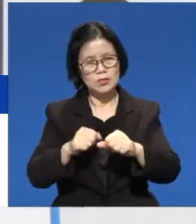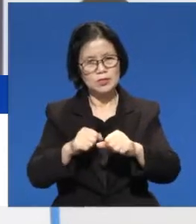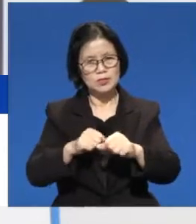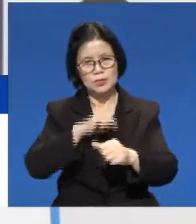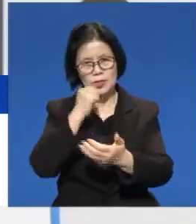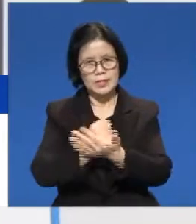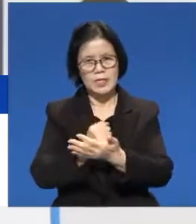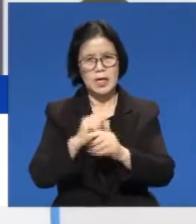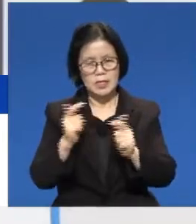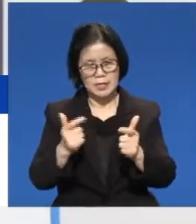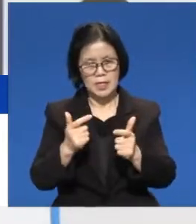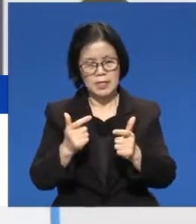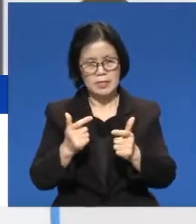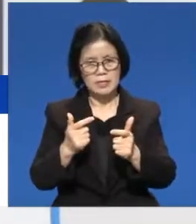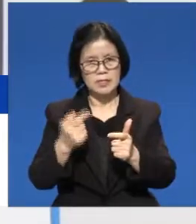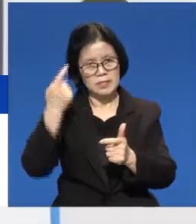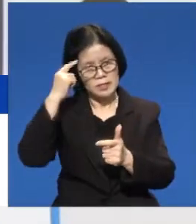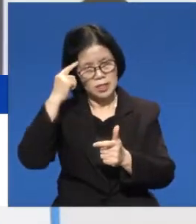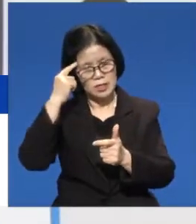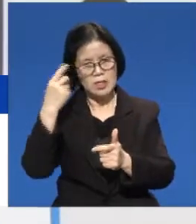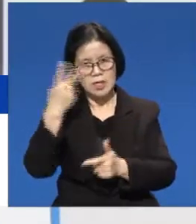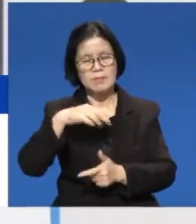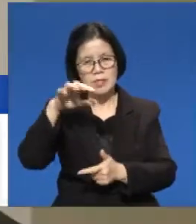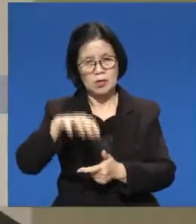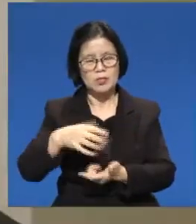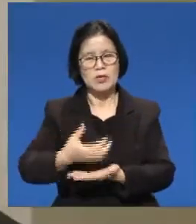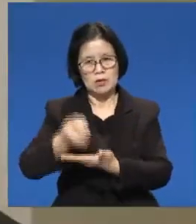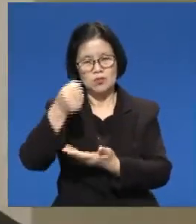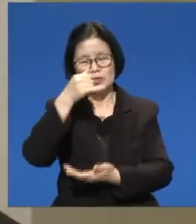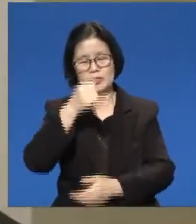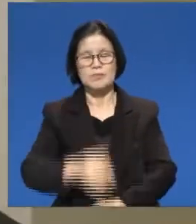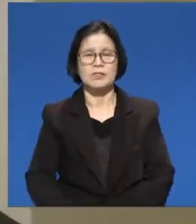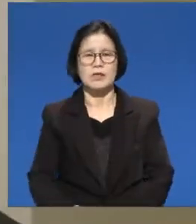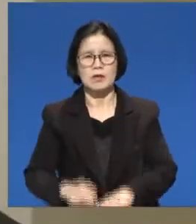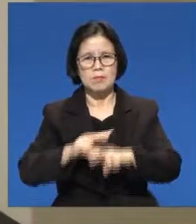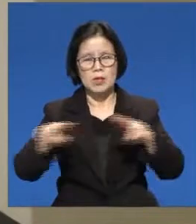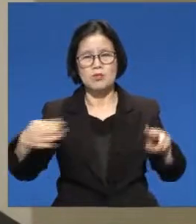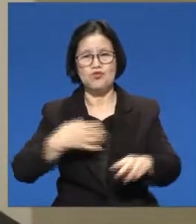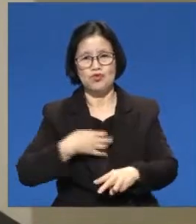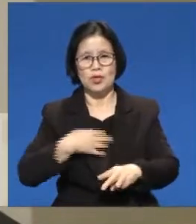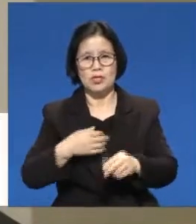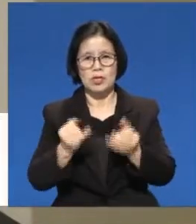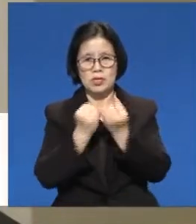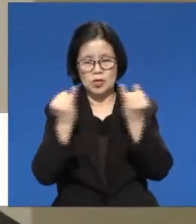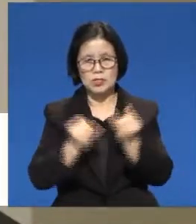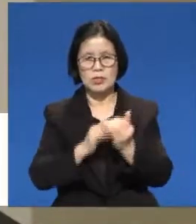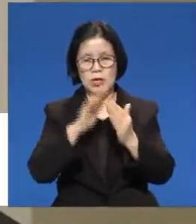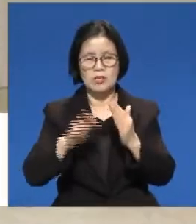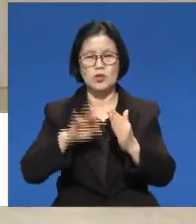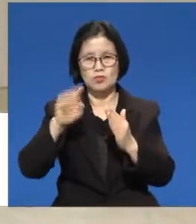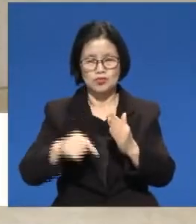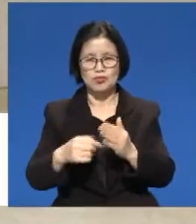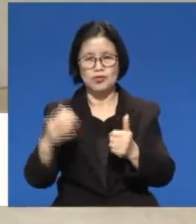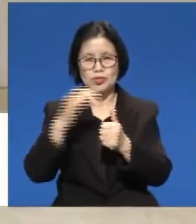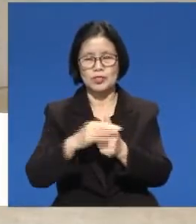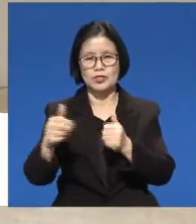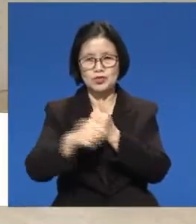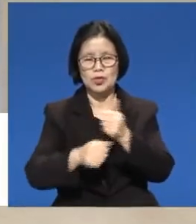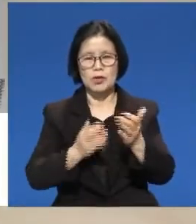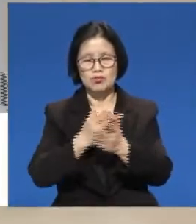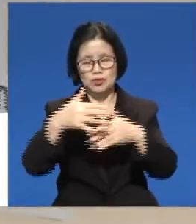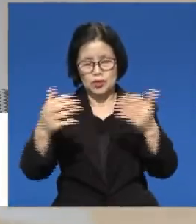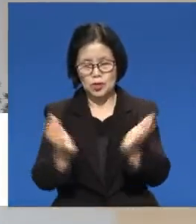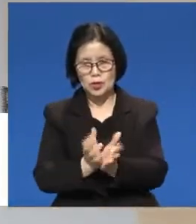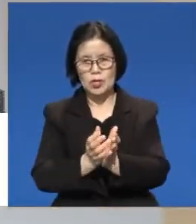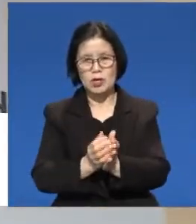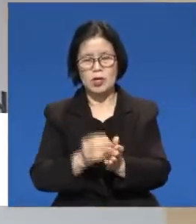라는 의견을 감사 원칙이 갖고있다 라는 의미입니다 페제 위기에 몰린 여성가족부 도 인수위에 붙여 현황과